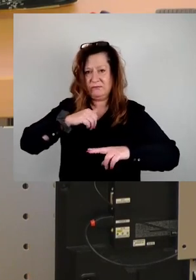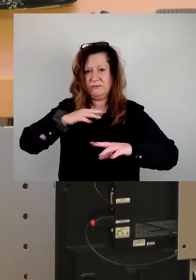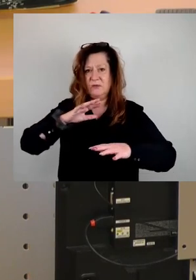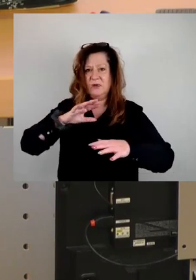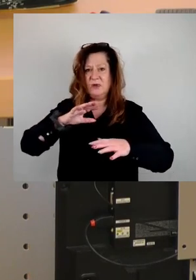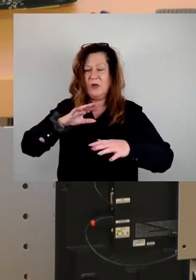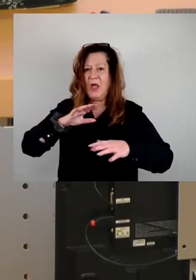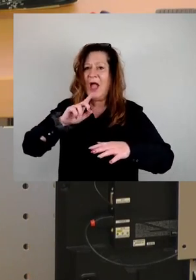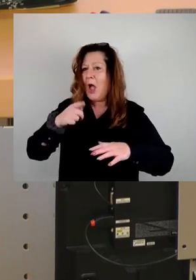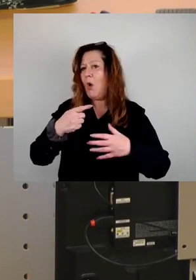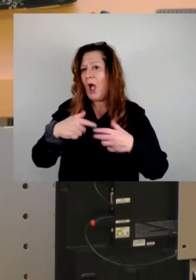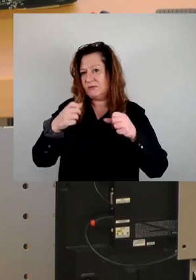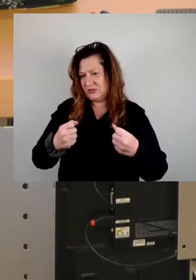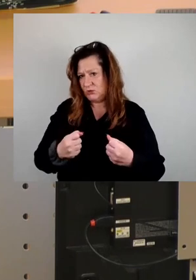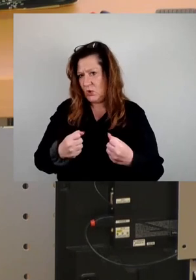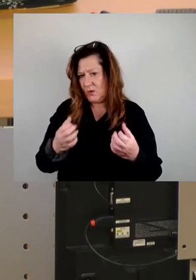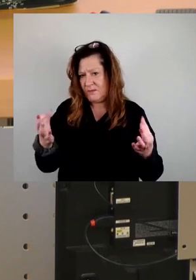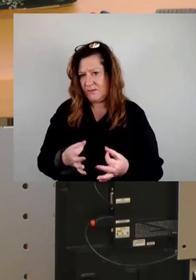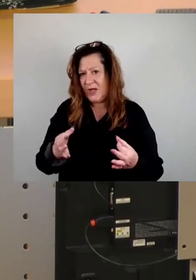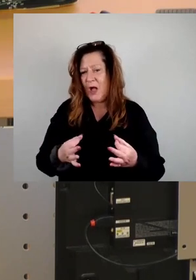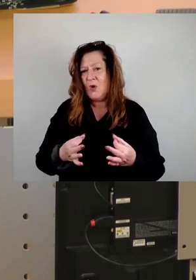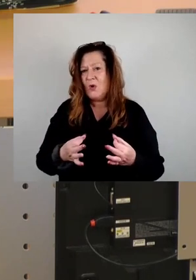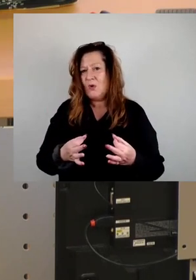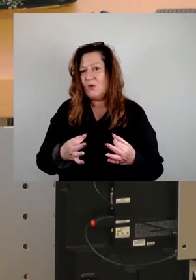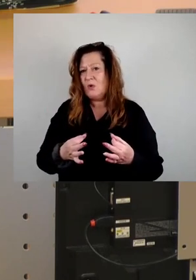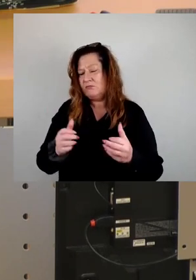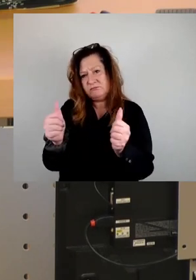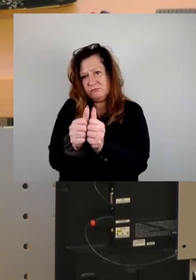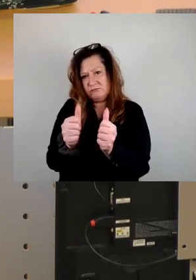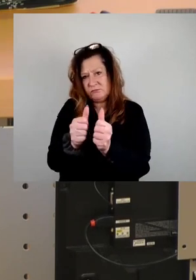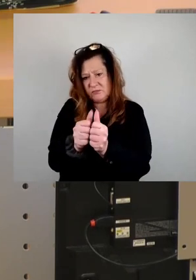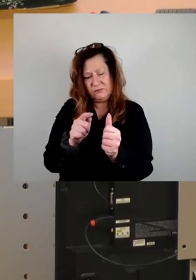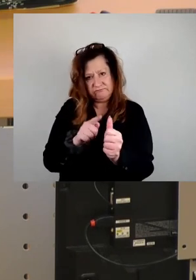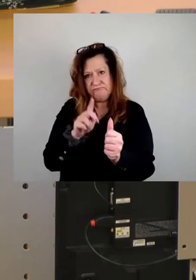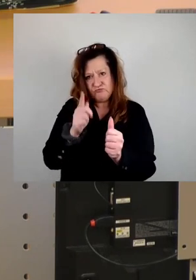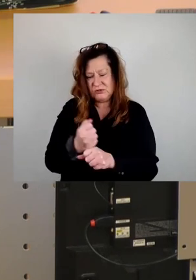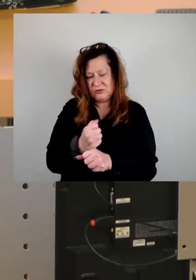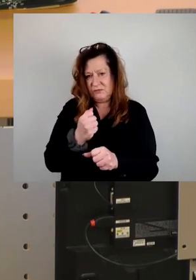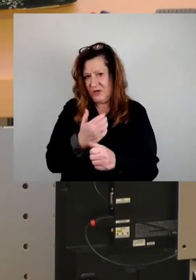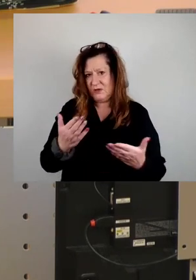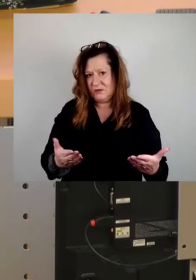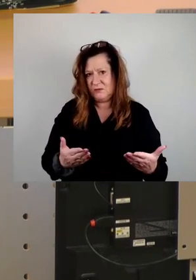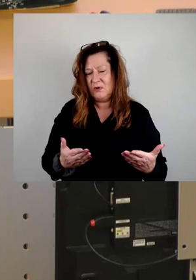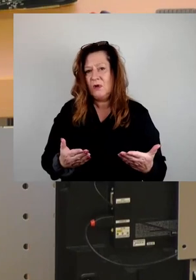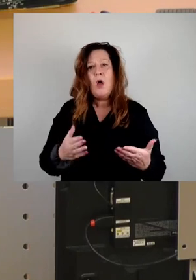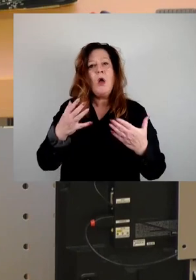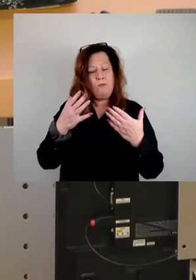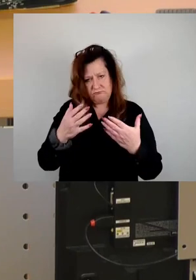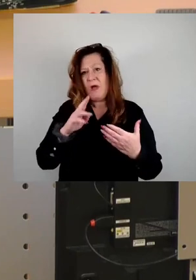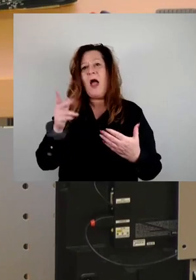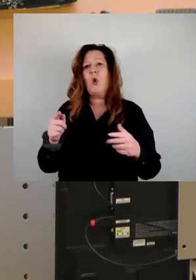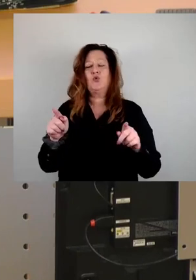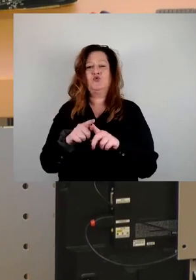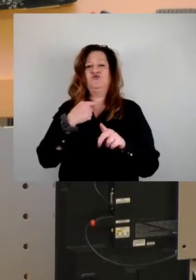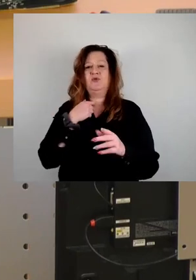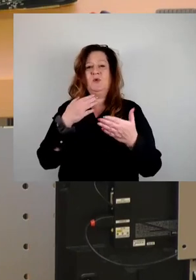abzusichern sind durch frühzeitige und umfassende Beteiligung. Da bitten wir nochmal herzlich um Ihre Zustimmung, denn Kinder und Jugendliche